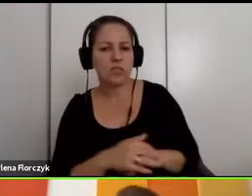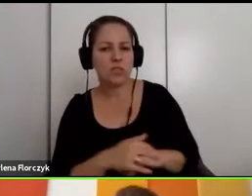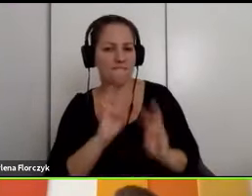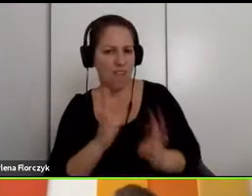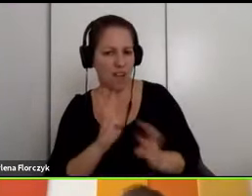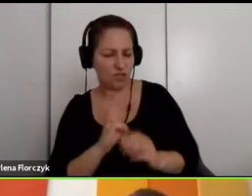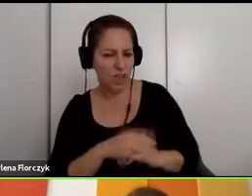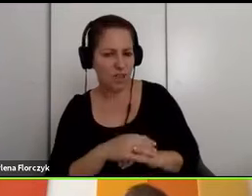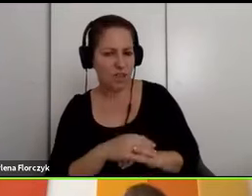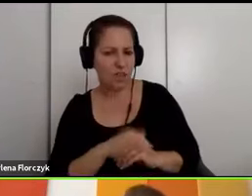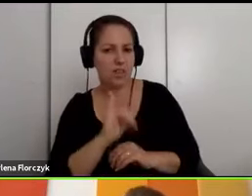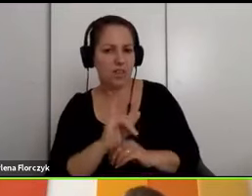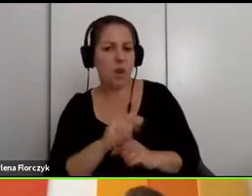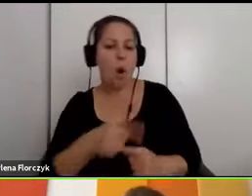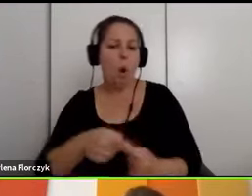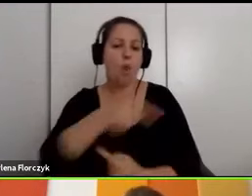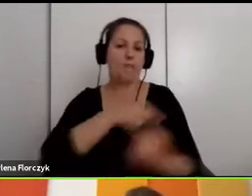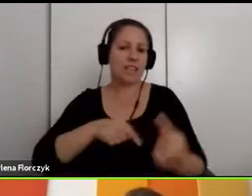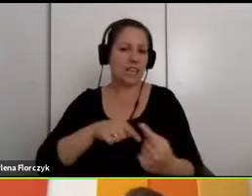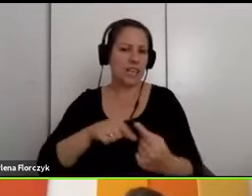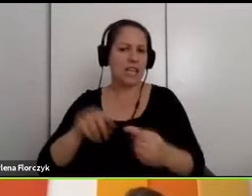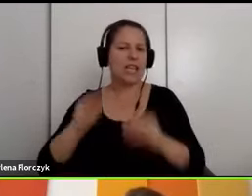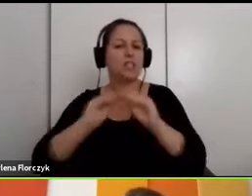warsztat i odwrotnie, instruktor patrzy,